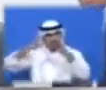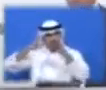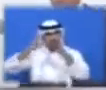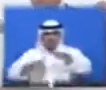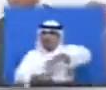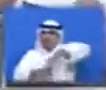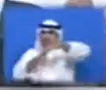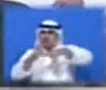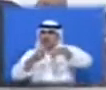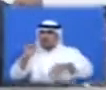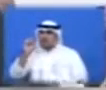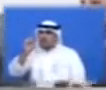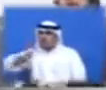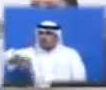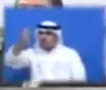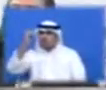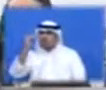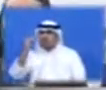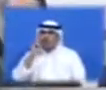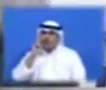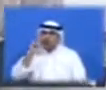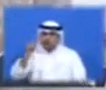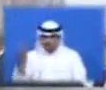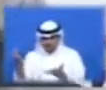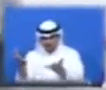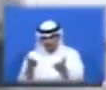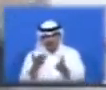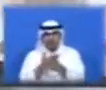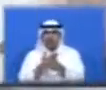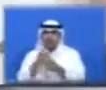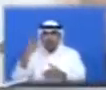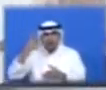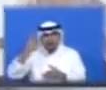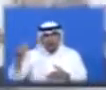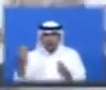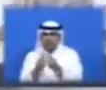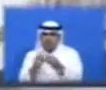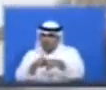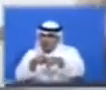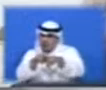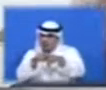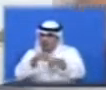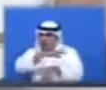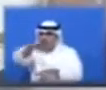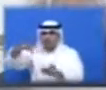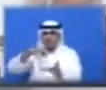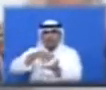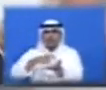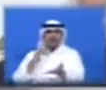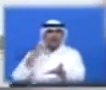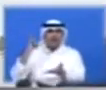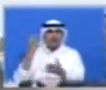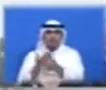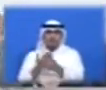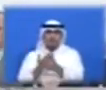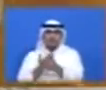الله ورعاه في تنقية الأجواء العربية ولم الشمل العربي نظرا لما يتمتع به سموه من حنكة